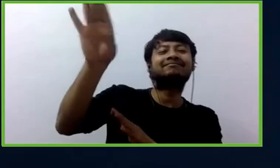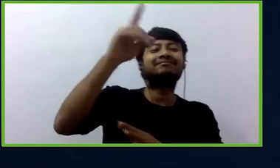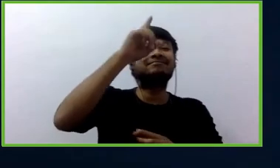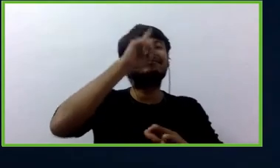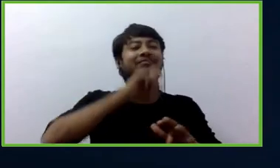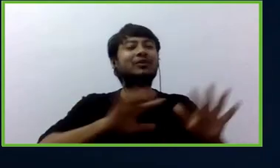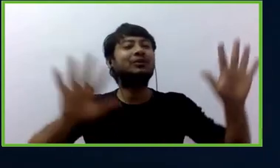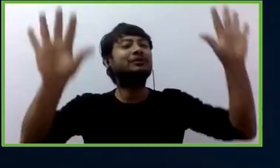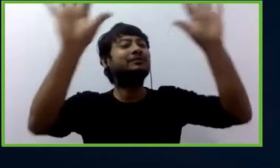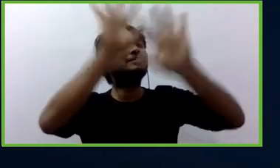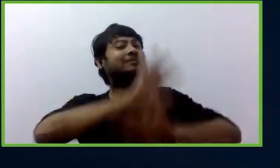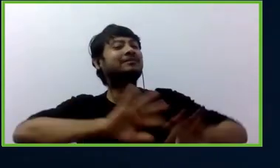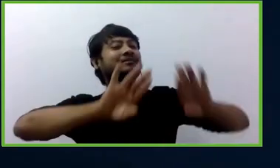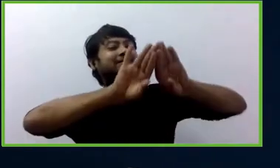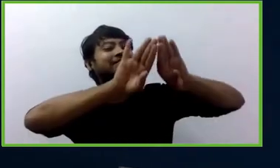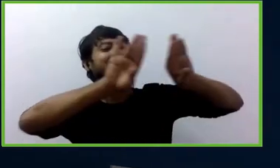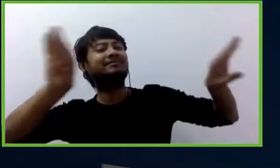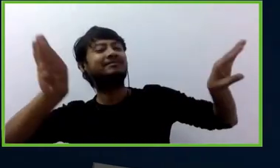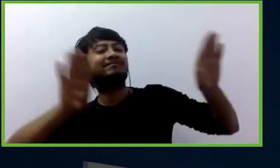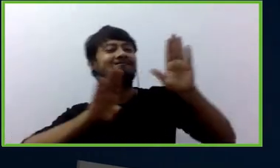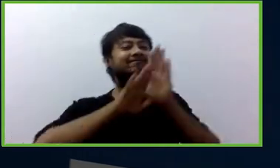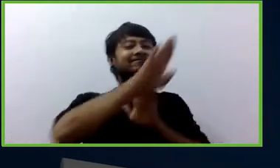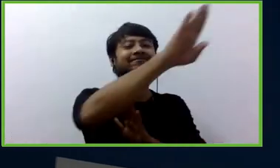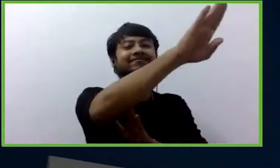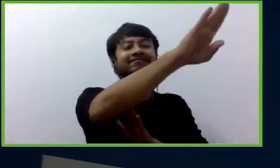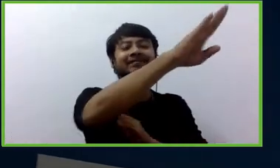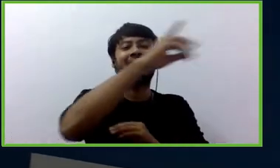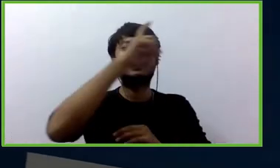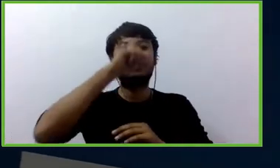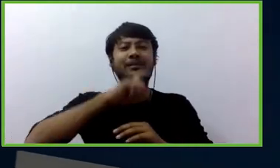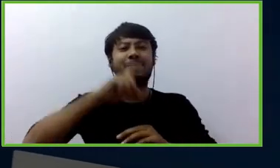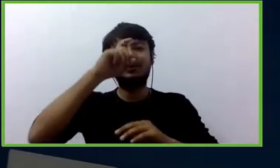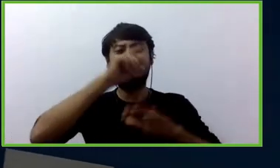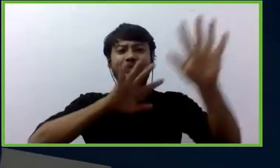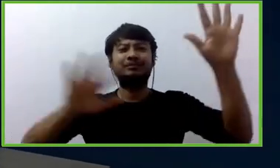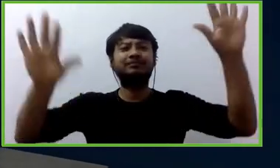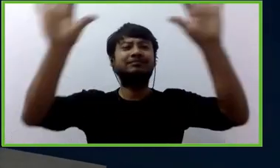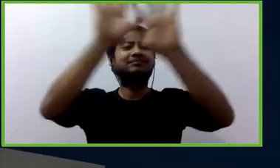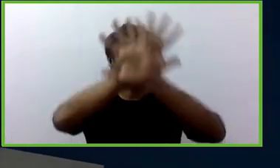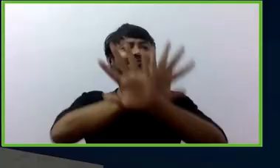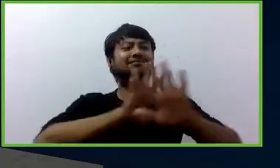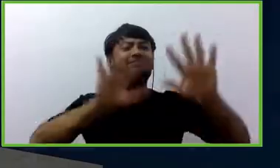आसमां के पार आसमां के पार